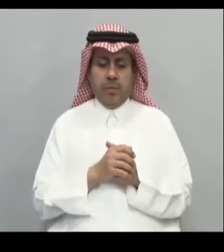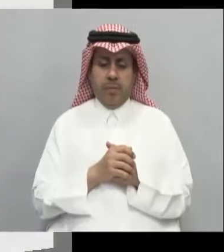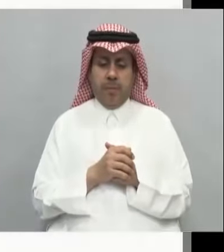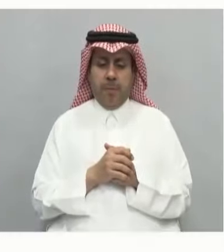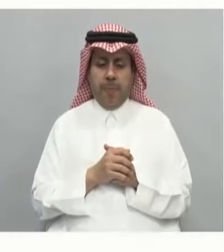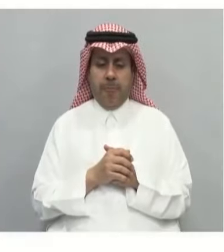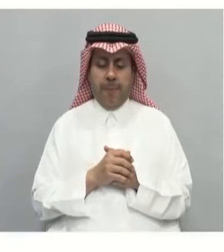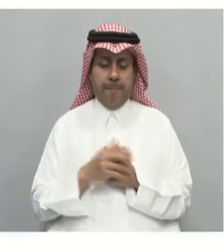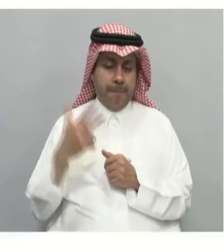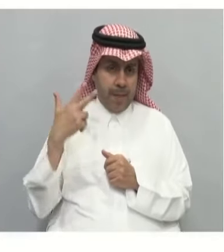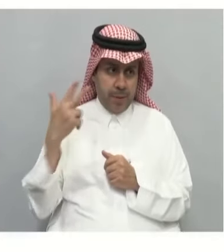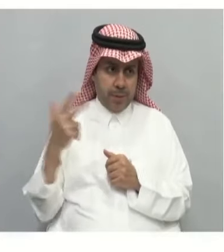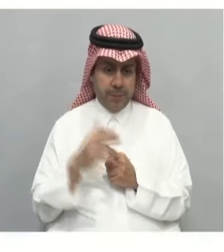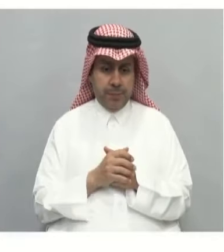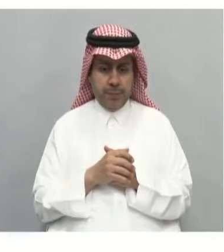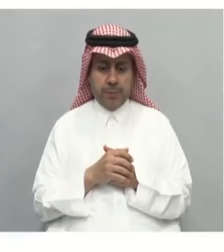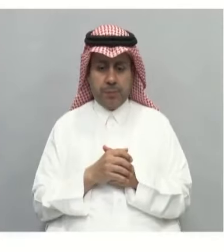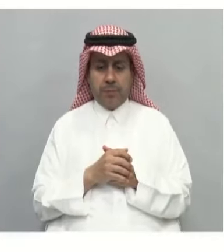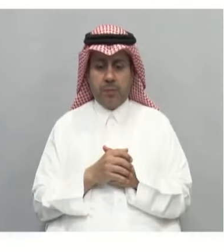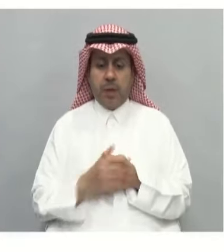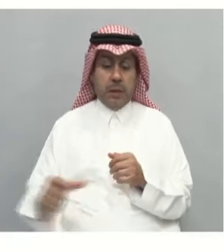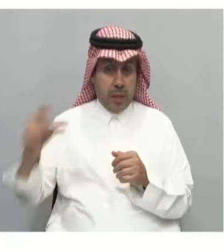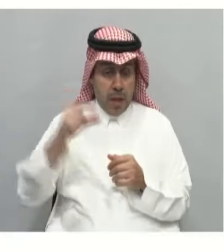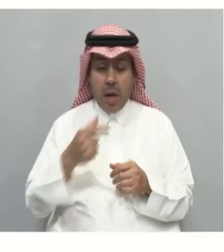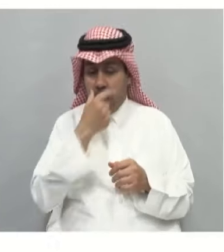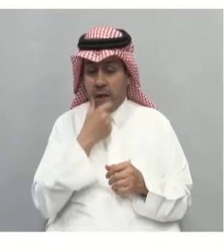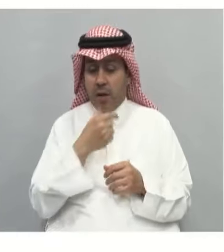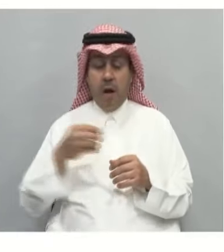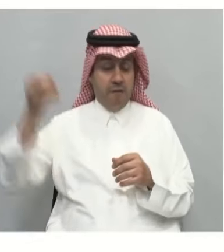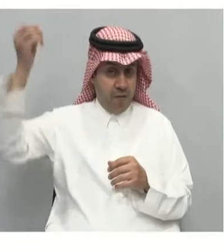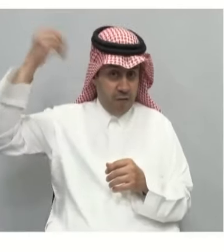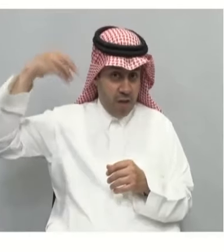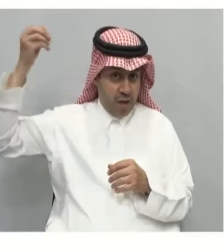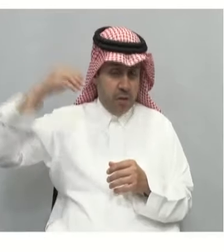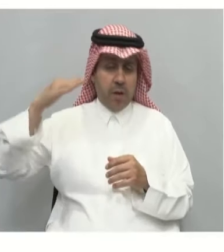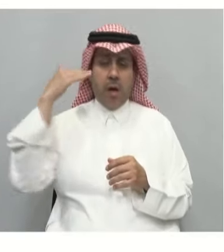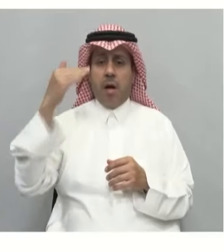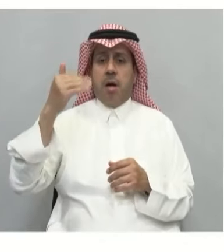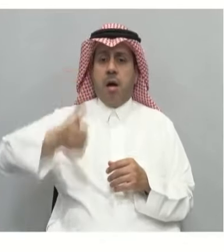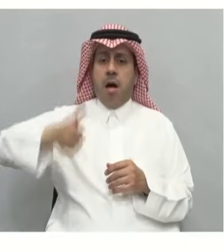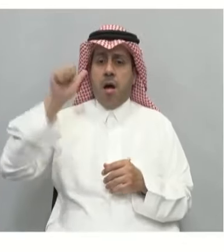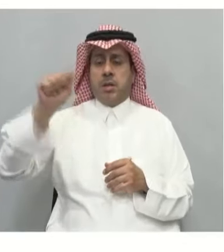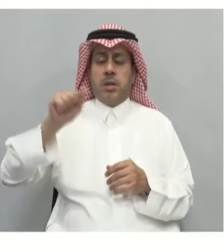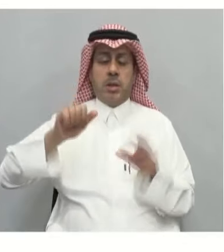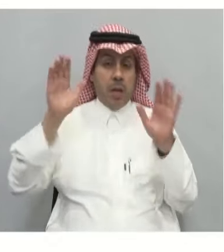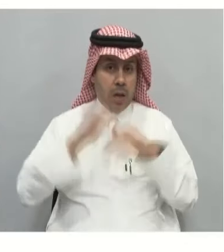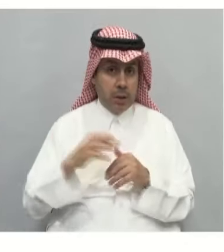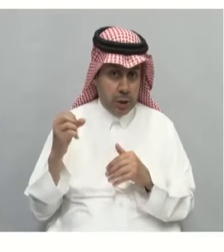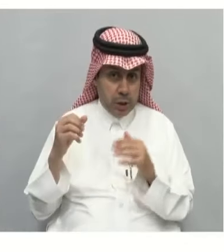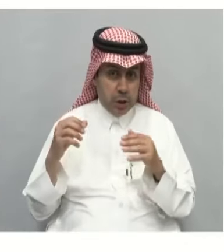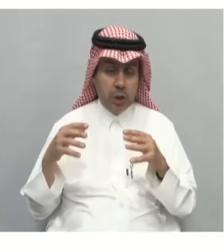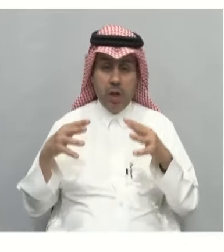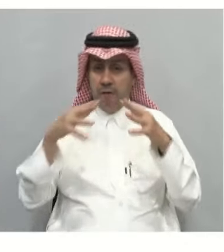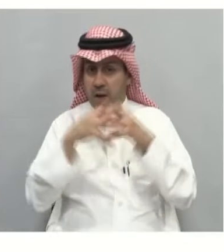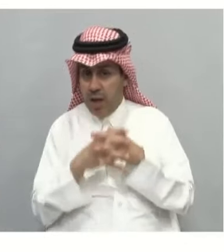اظن كذلكم ثامنا دل الحديث على فضيله خاصه لصلاتي العشاء والفجر وهو